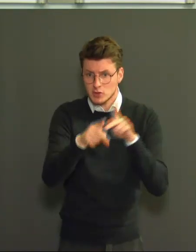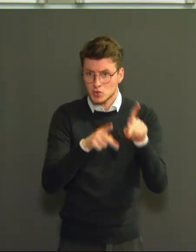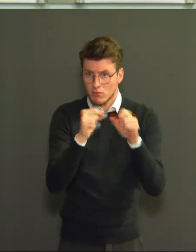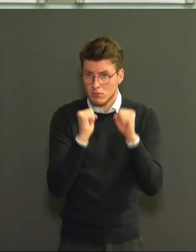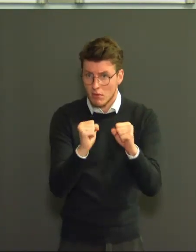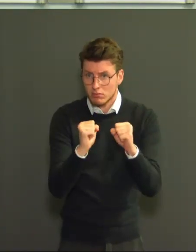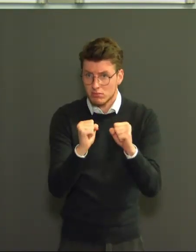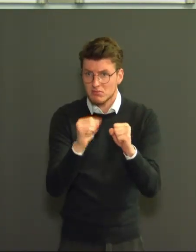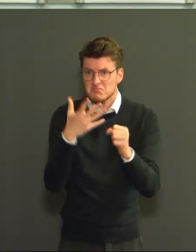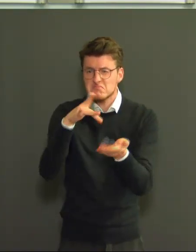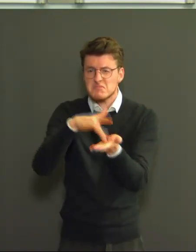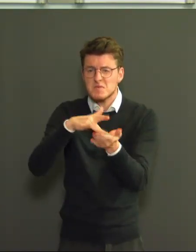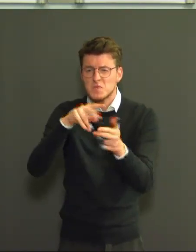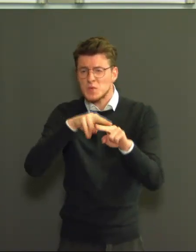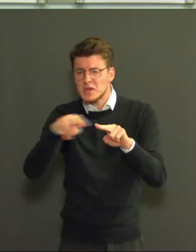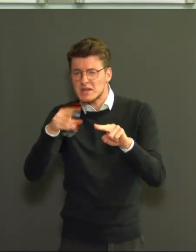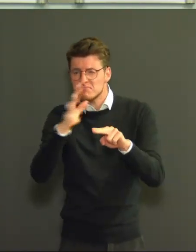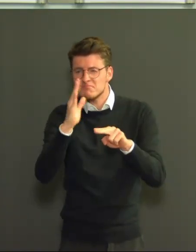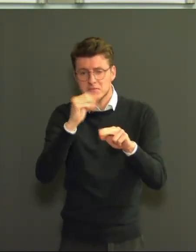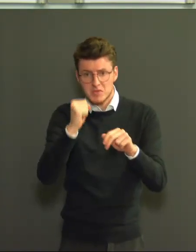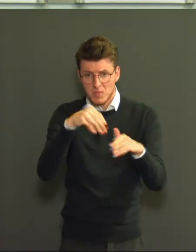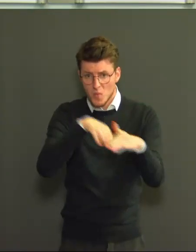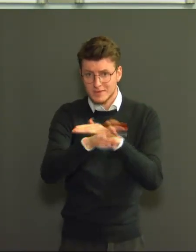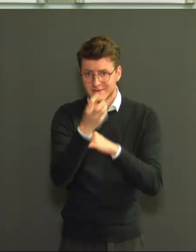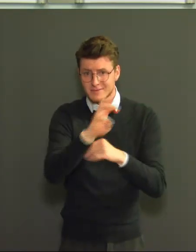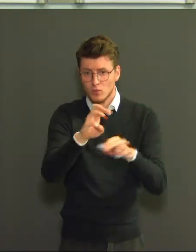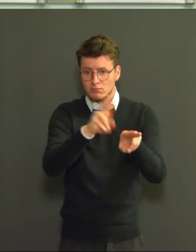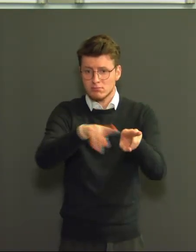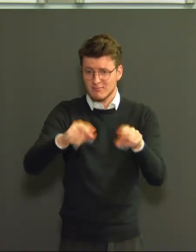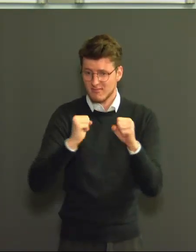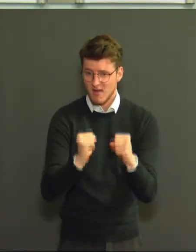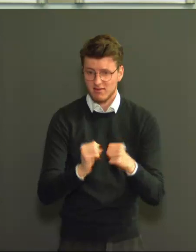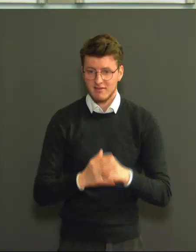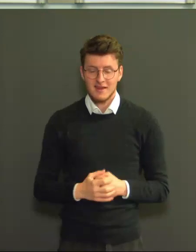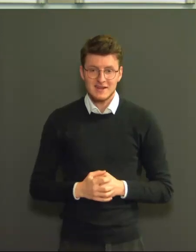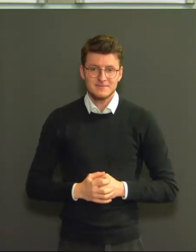juni zelfs minder dan 300.